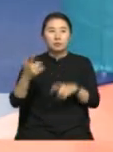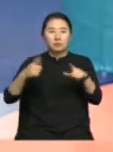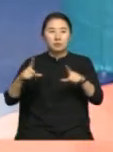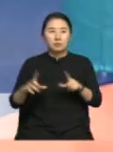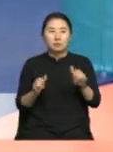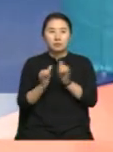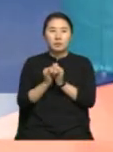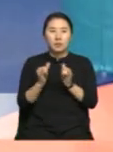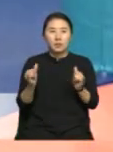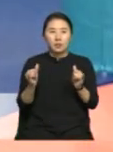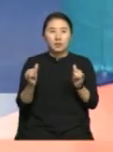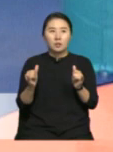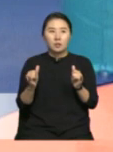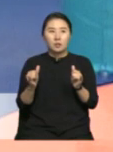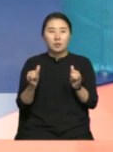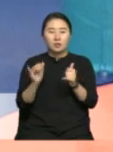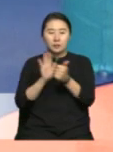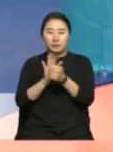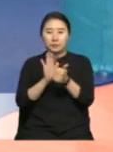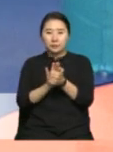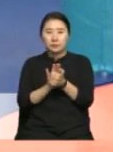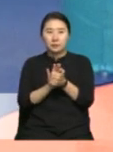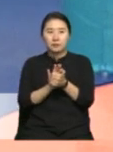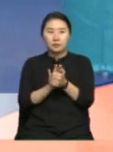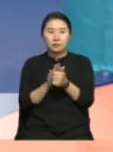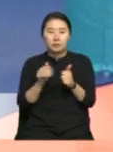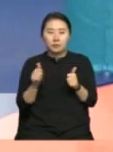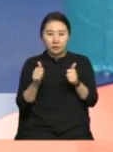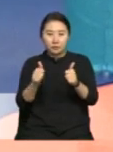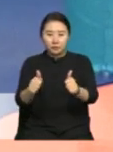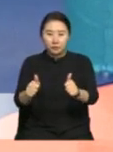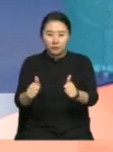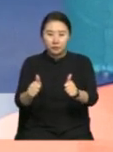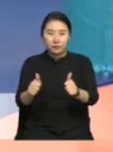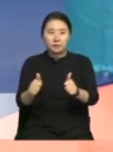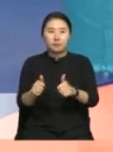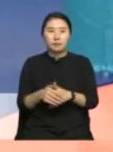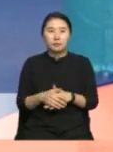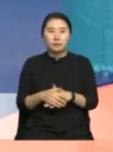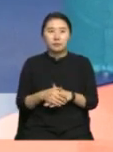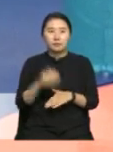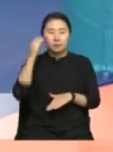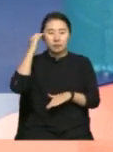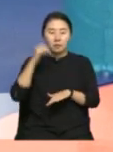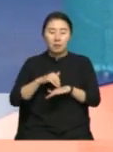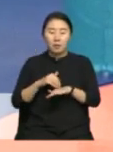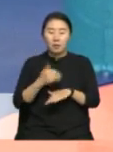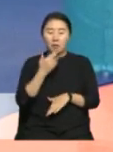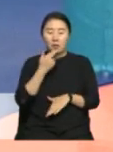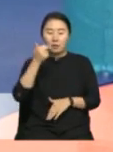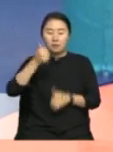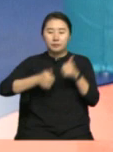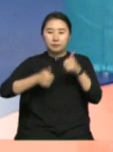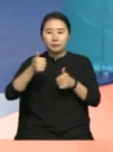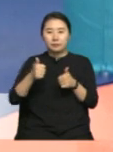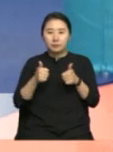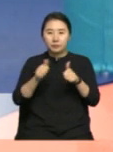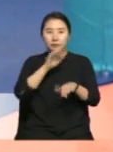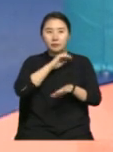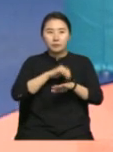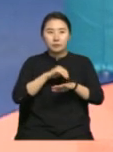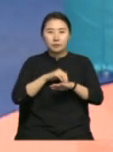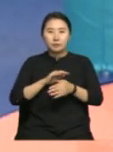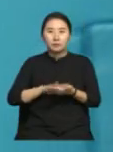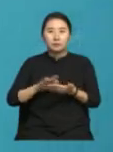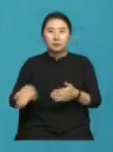주민 여러분들 보답에 꼭 응하도록 후회가 남지 않는 시합을 할수 있도록 열심히 훈련에